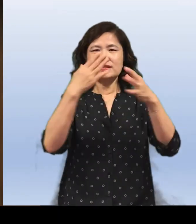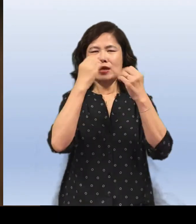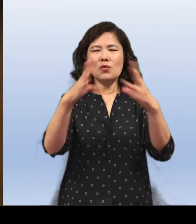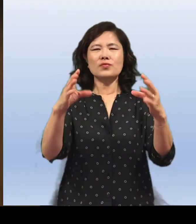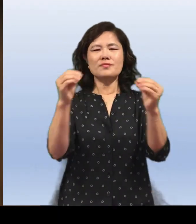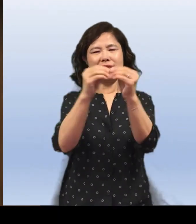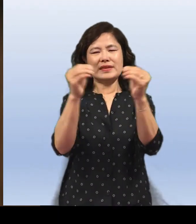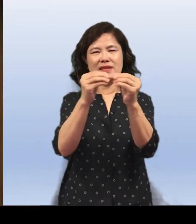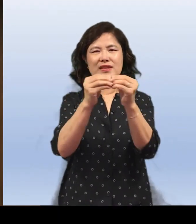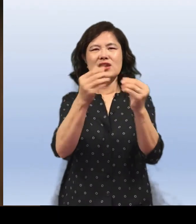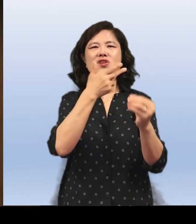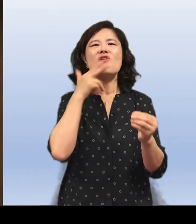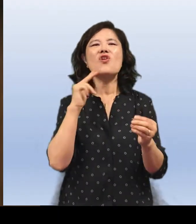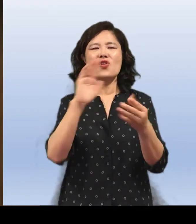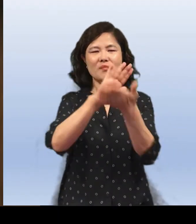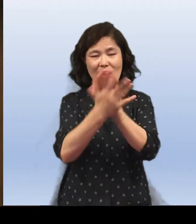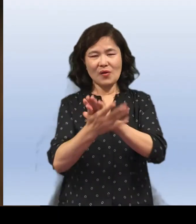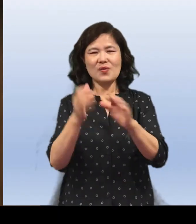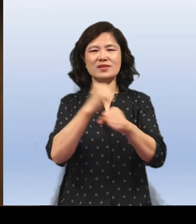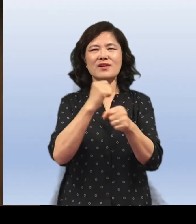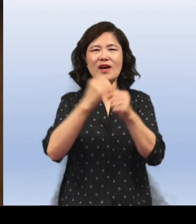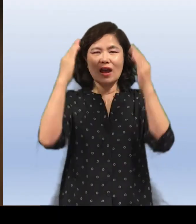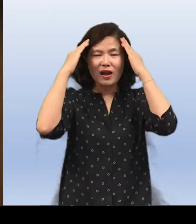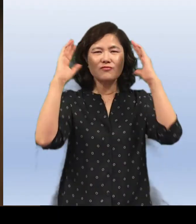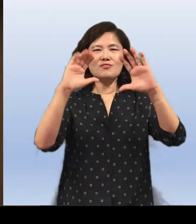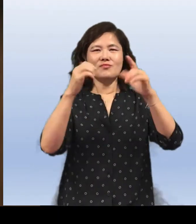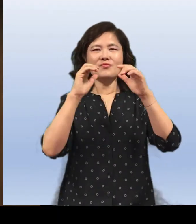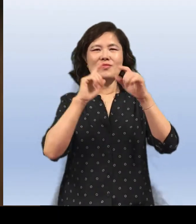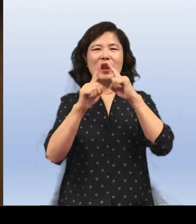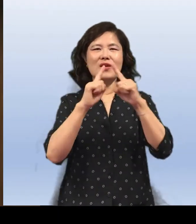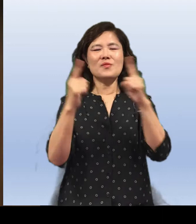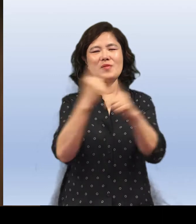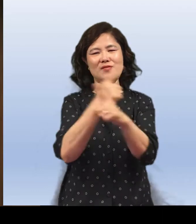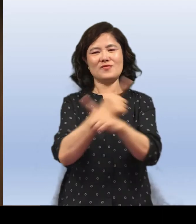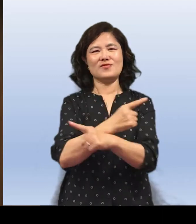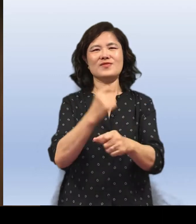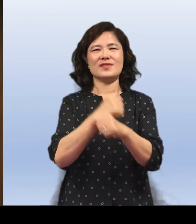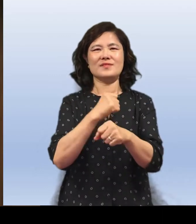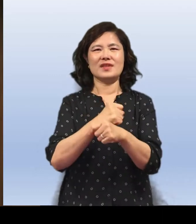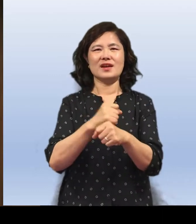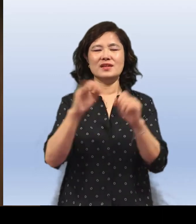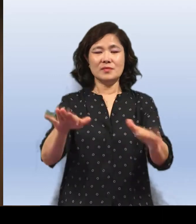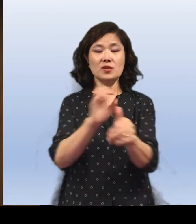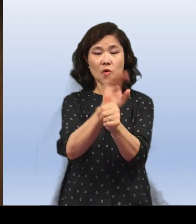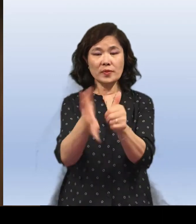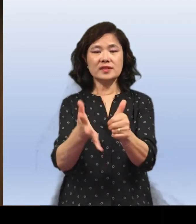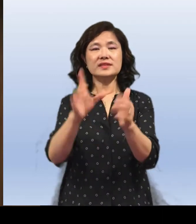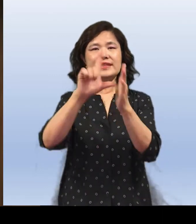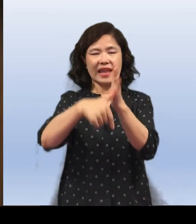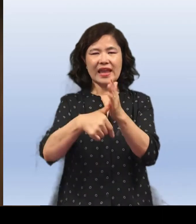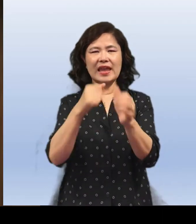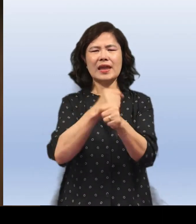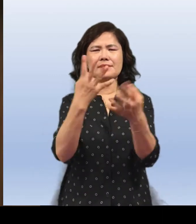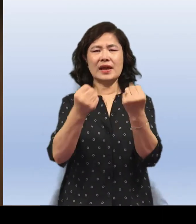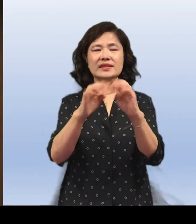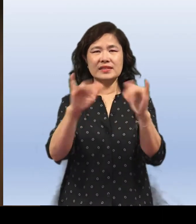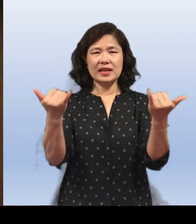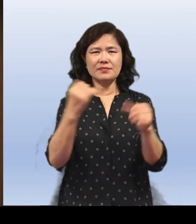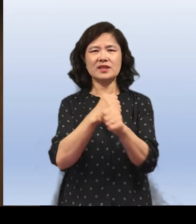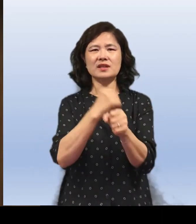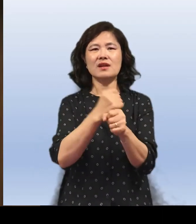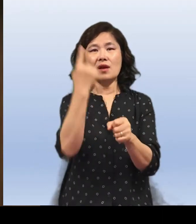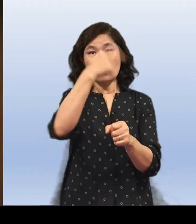영어 단어를 신조어로 만든 단어가 바로 이제 언택트입니다. 저희가 이제 코비드 사태를 겪으면서 많은 사람들이